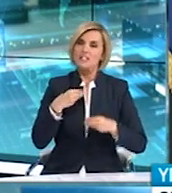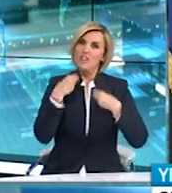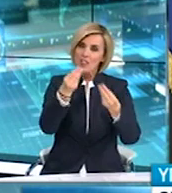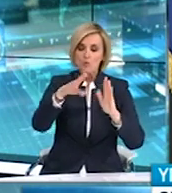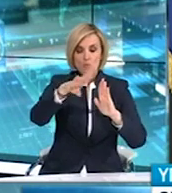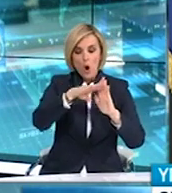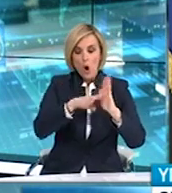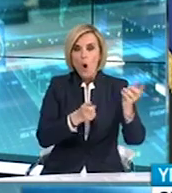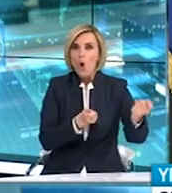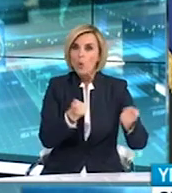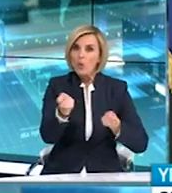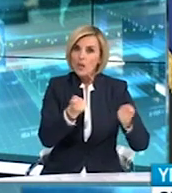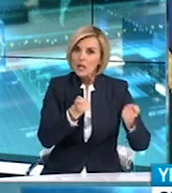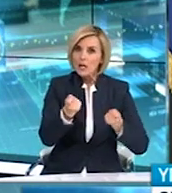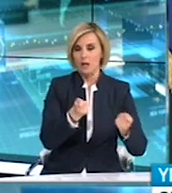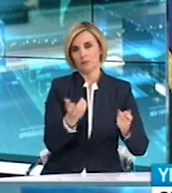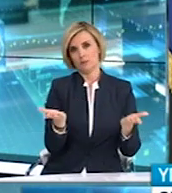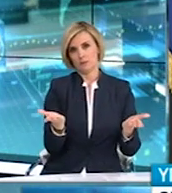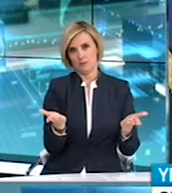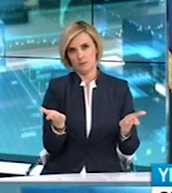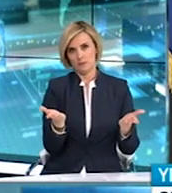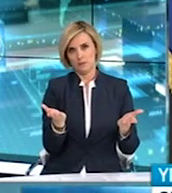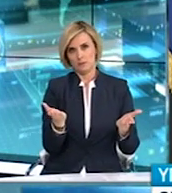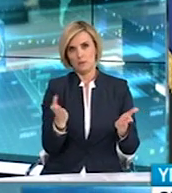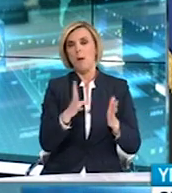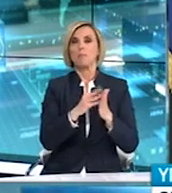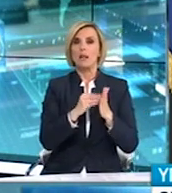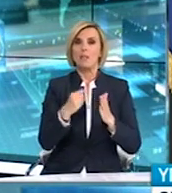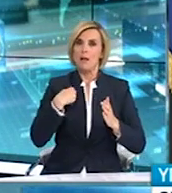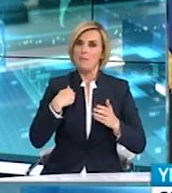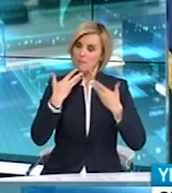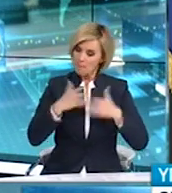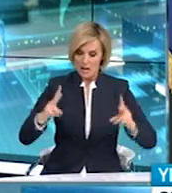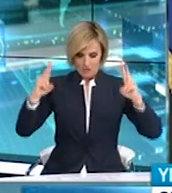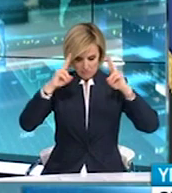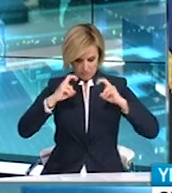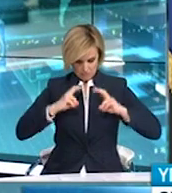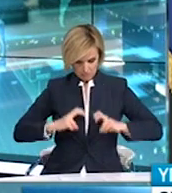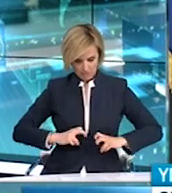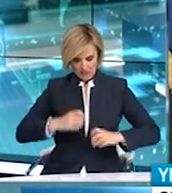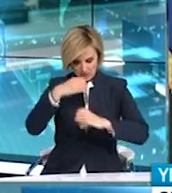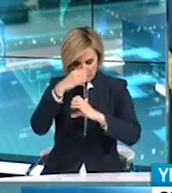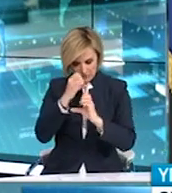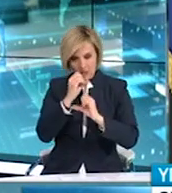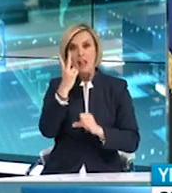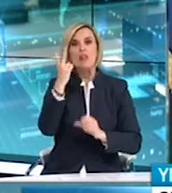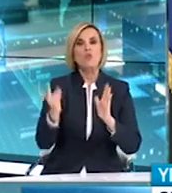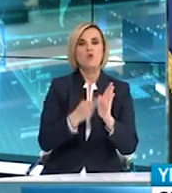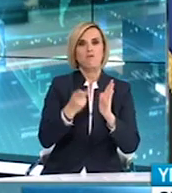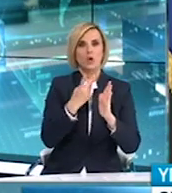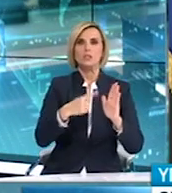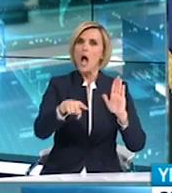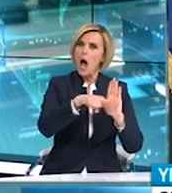έλεγχο. Δηλαδή να έχει κάποιος δύο φορές αρνητική μοριακή εξέταση. Φαίνεται ότι με τα δεδομένα